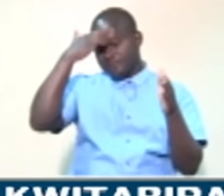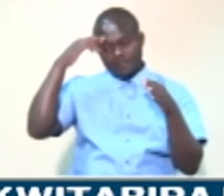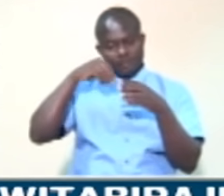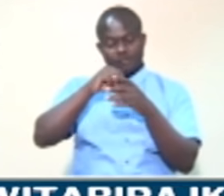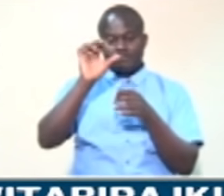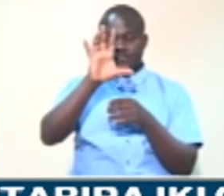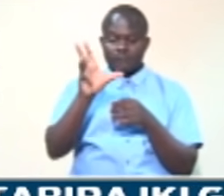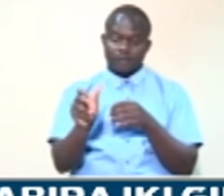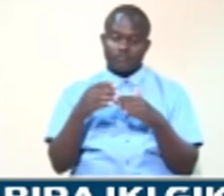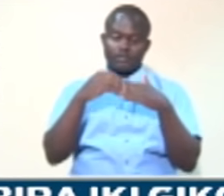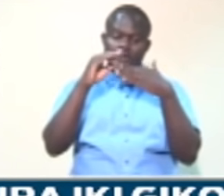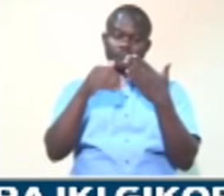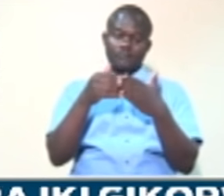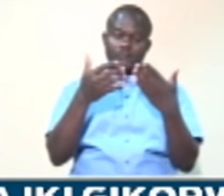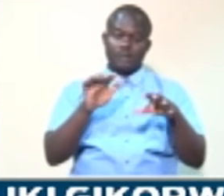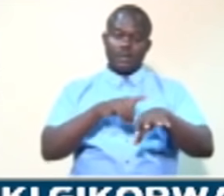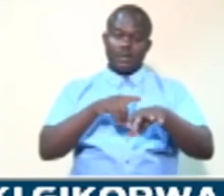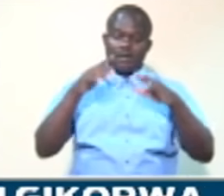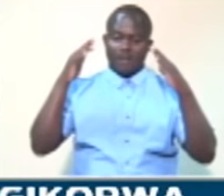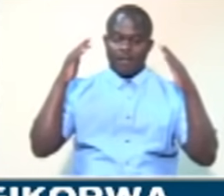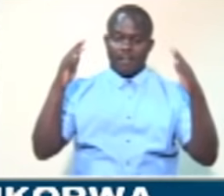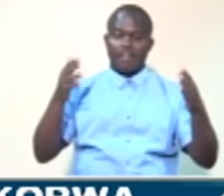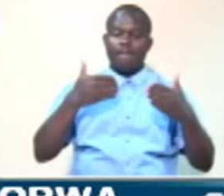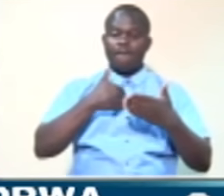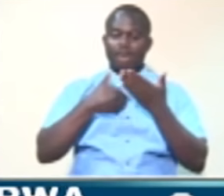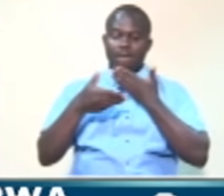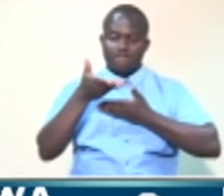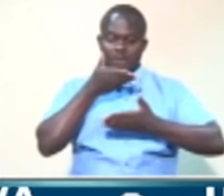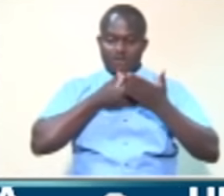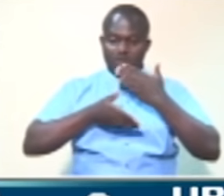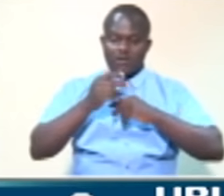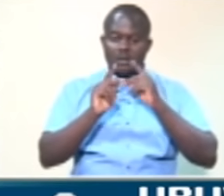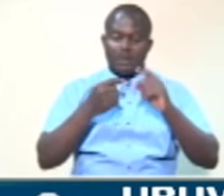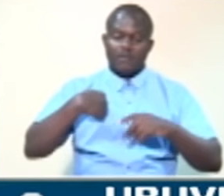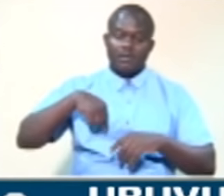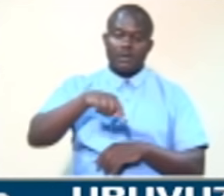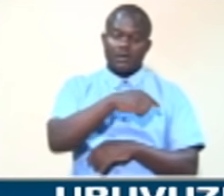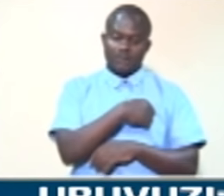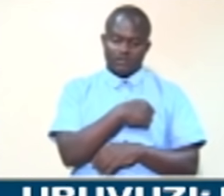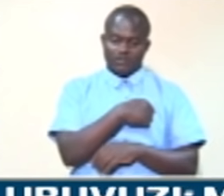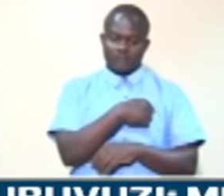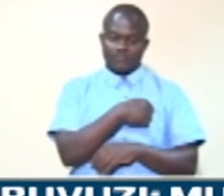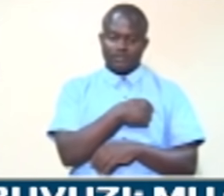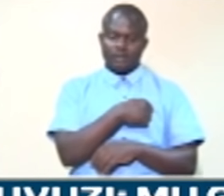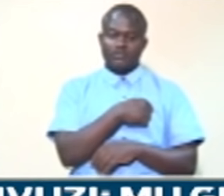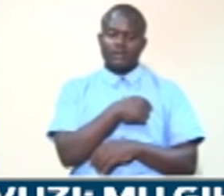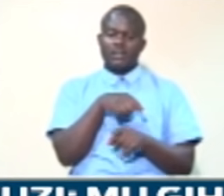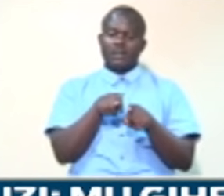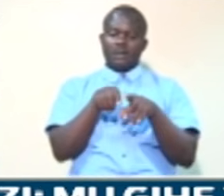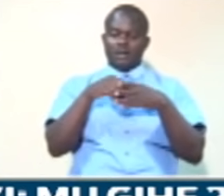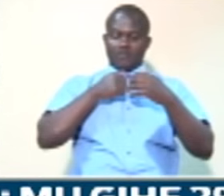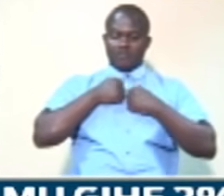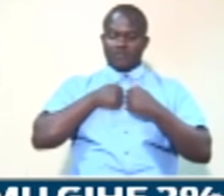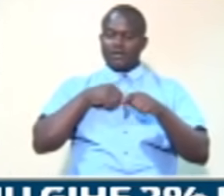Afurika abayobozi tumara igihe kinini tugirana ibiganiro n'abaturage bacu no mu Rwanda